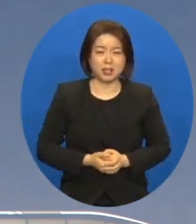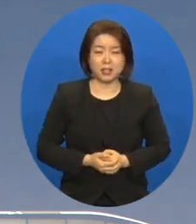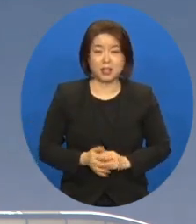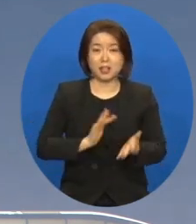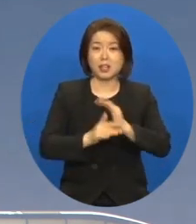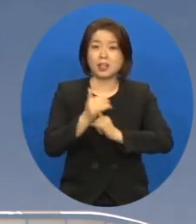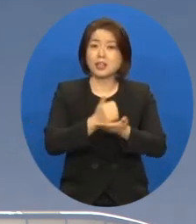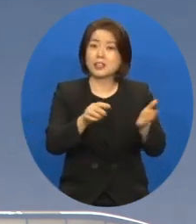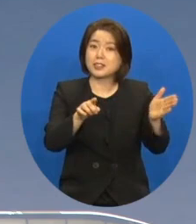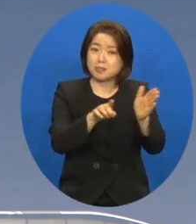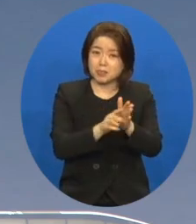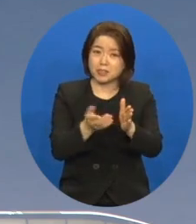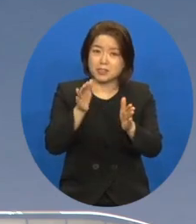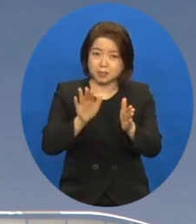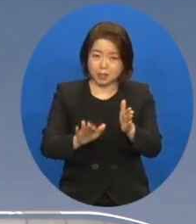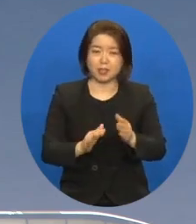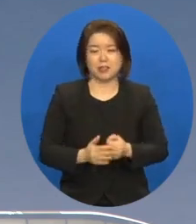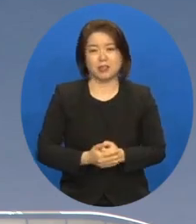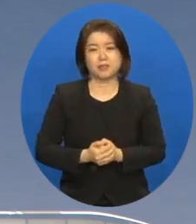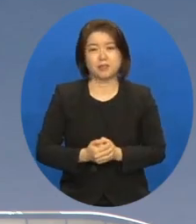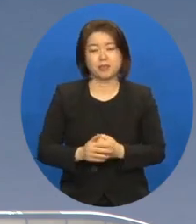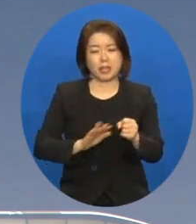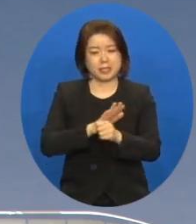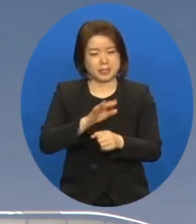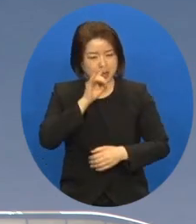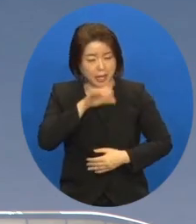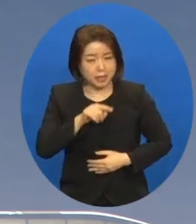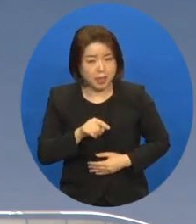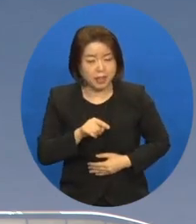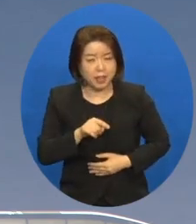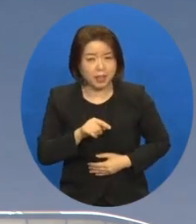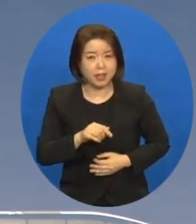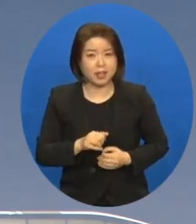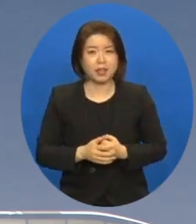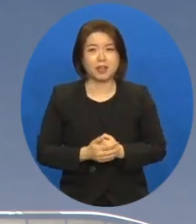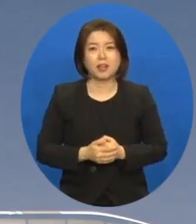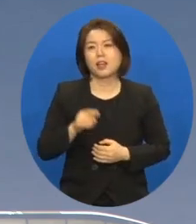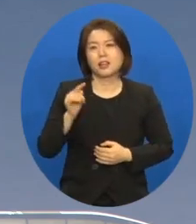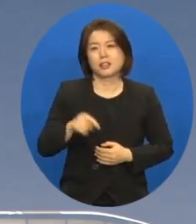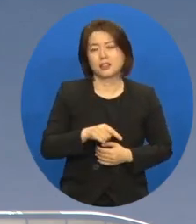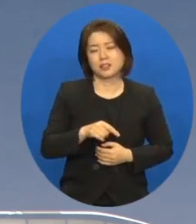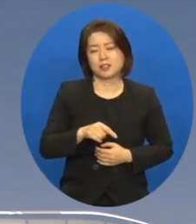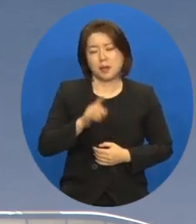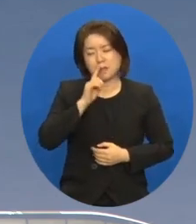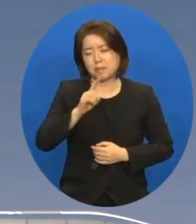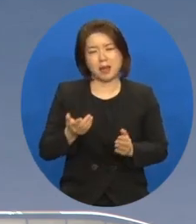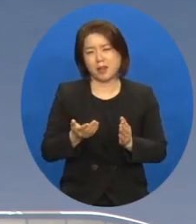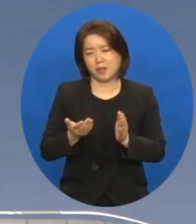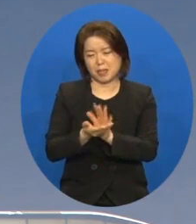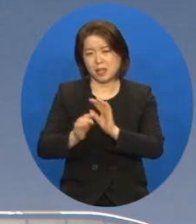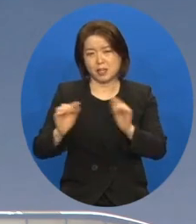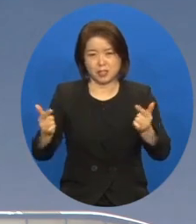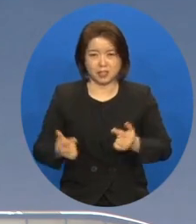예수님을 믿는데 사랑은 안 된다, 그런 말 없습니다.